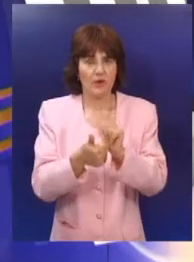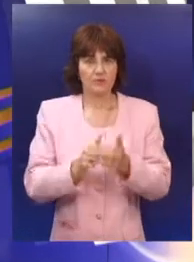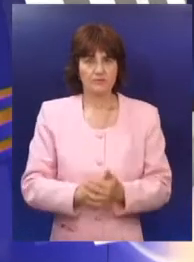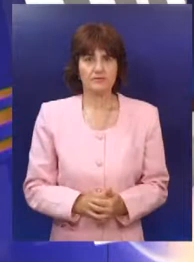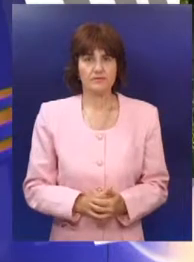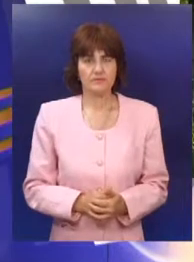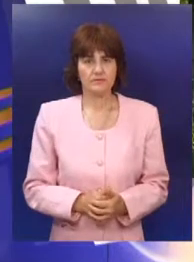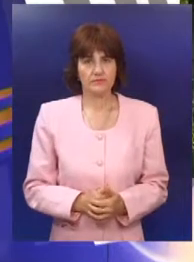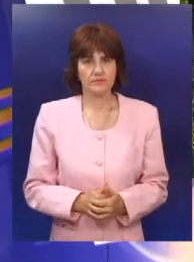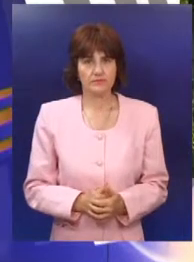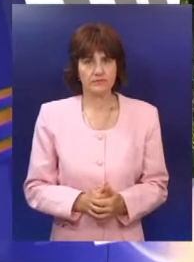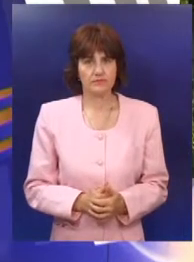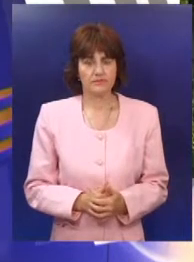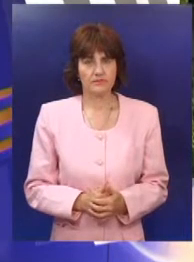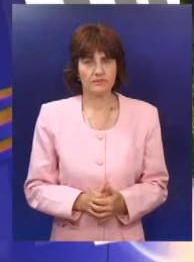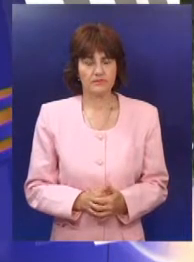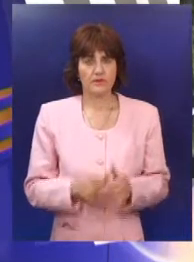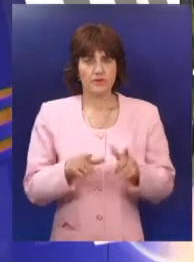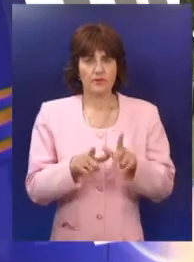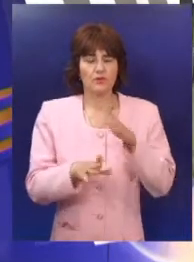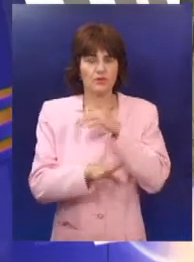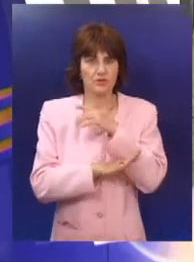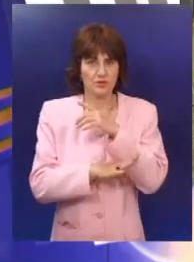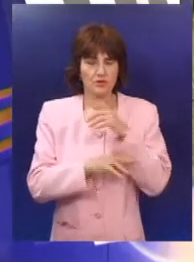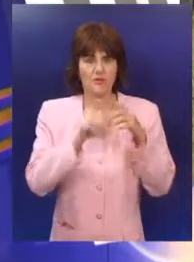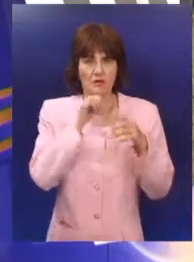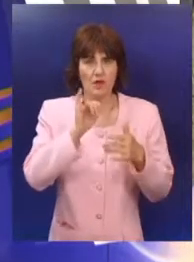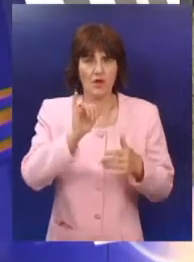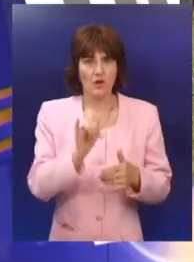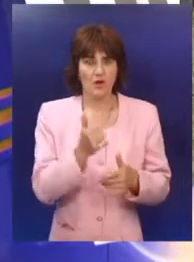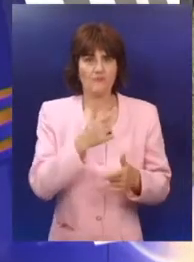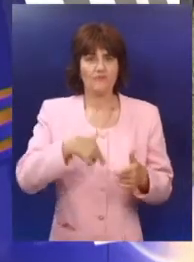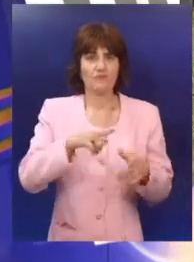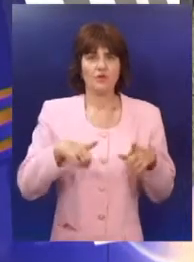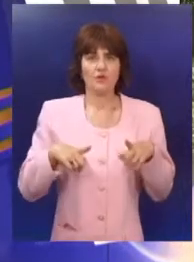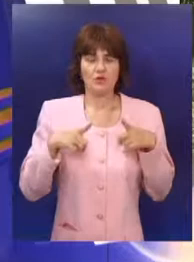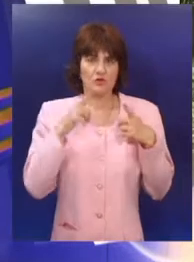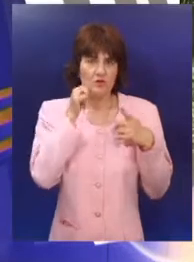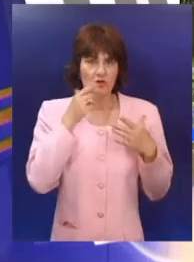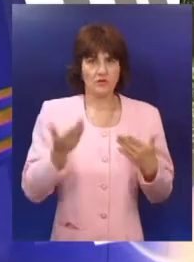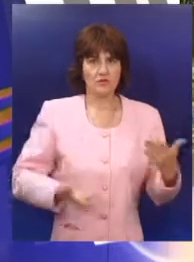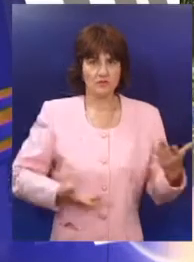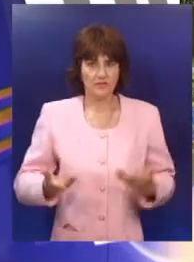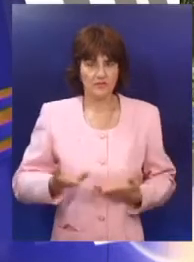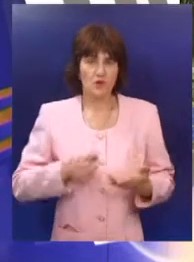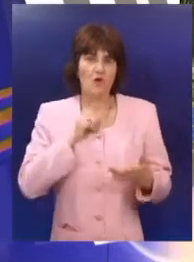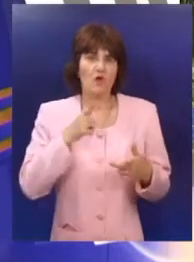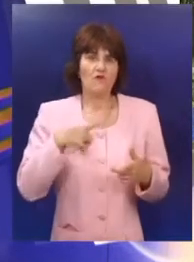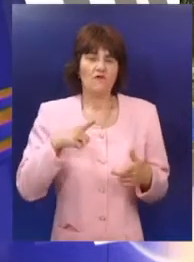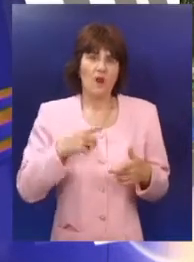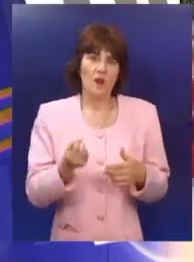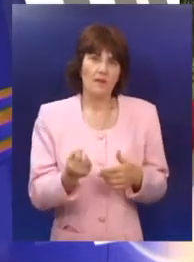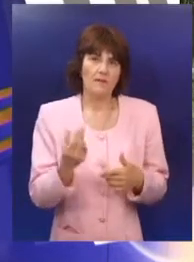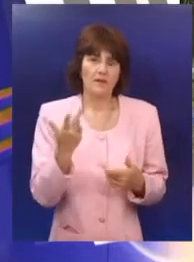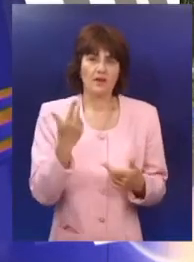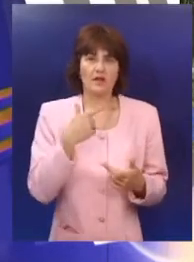i omladinu. Park Dudova šuma je opet postao prostor za celodnevno uživanje svih Subotičana, koji vole prirodu da